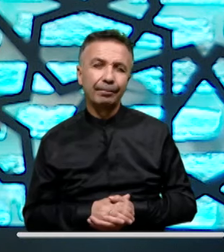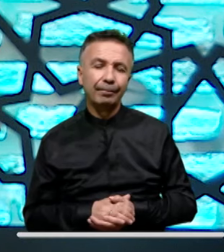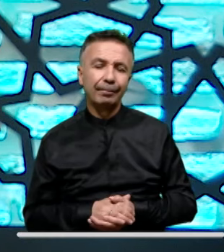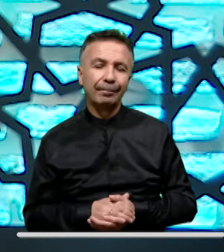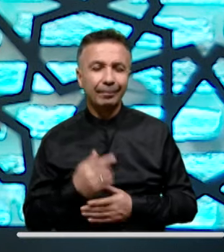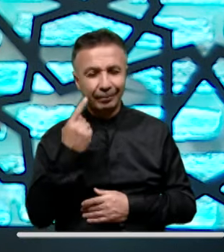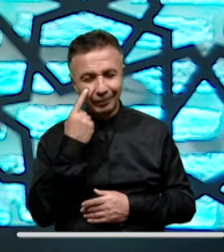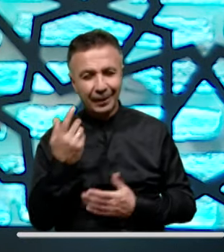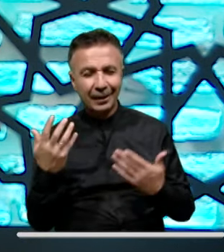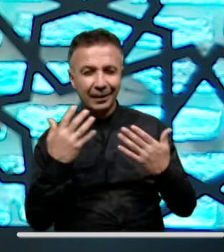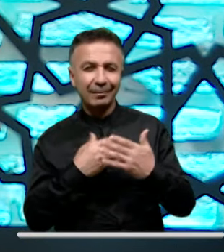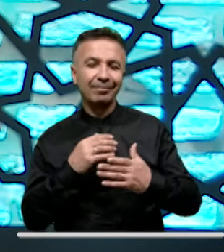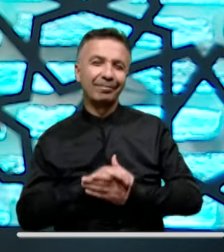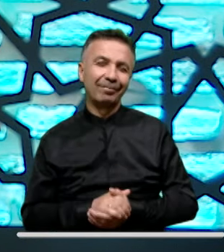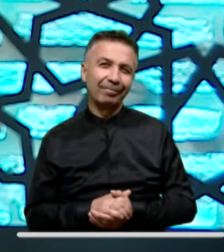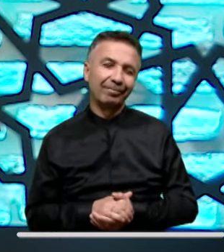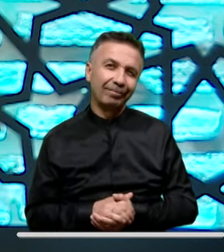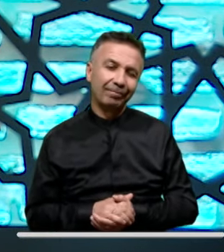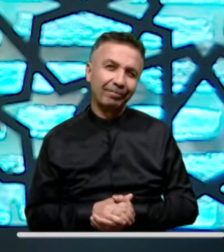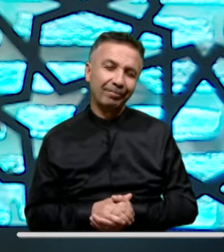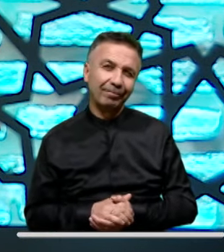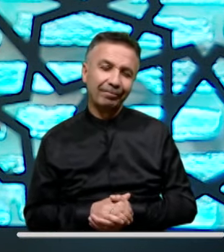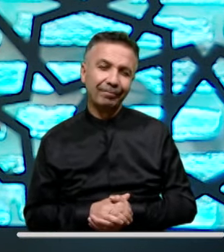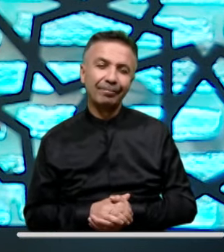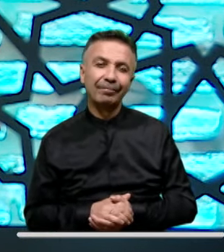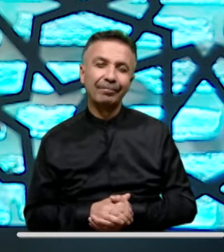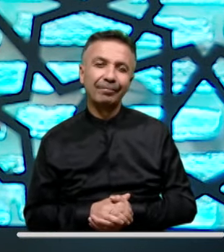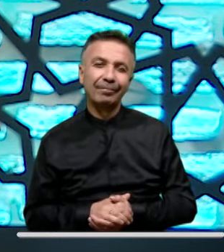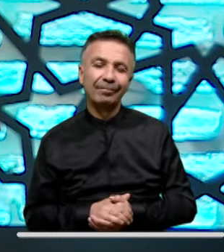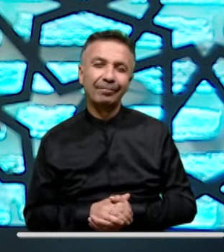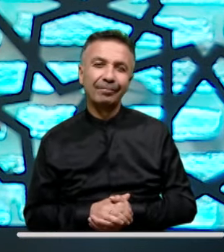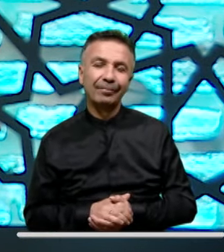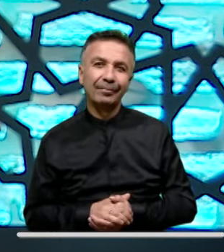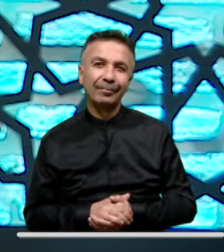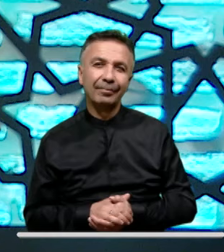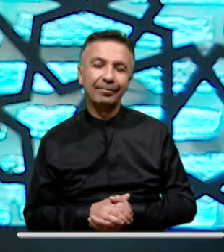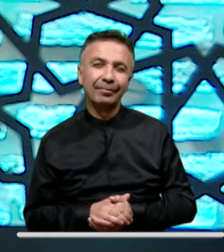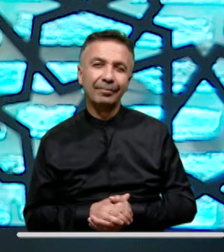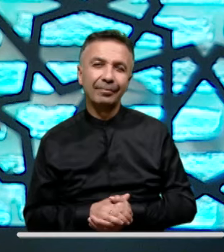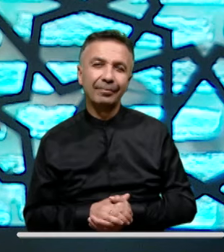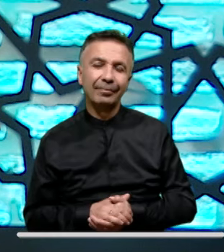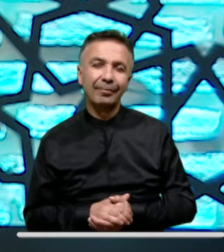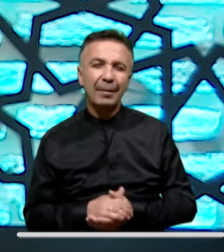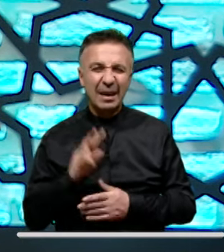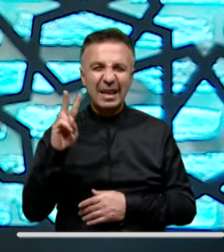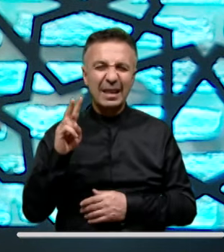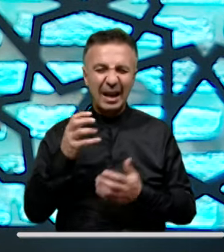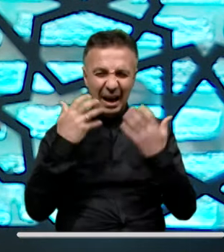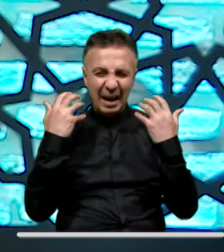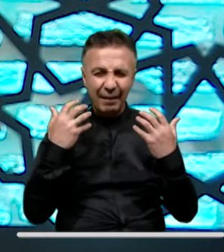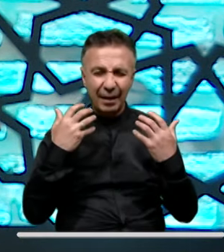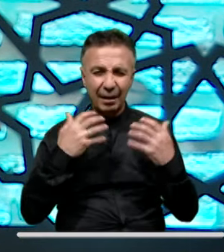Hocam iyi akşamlar. İyi akşamlar teyzeciğim. Hoş geldin. Hoş bulduk. Hayırlı yayınlar. Allah razı olsun. Benim iki tane adam var.